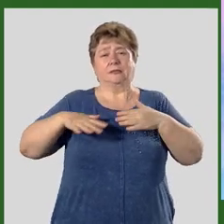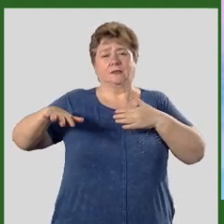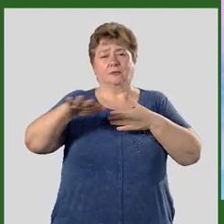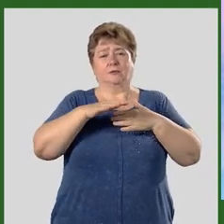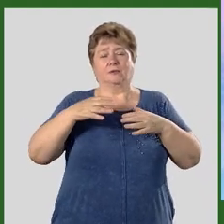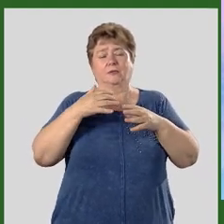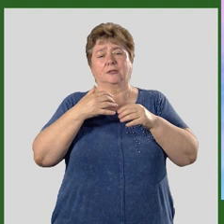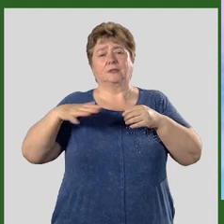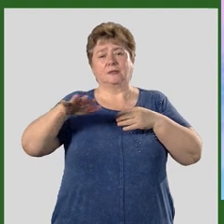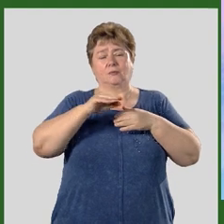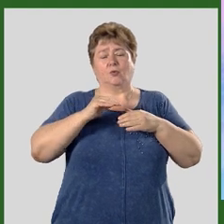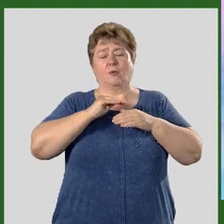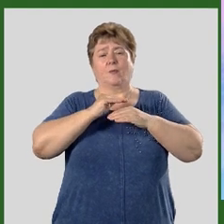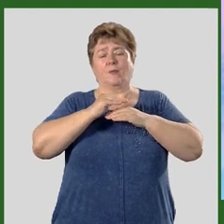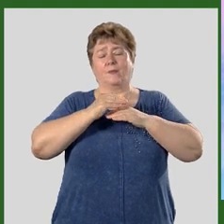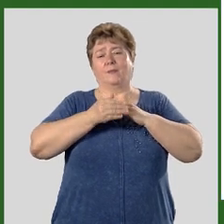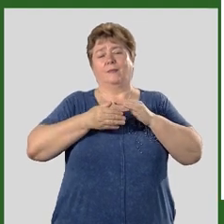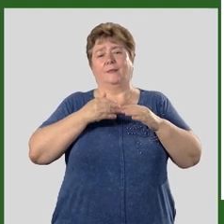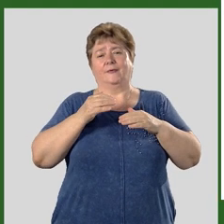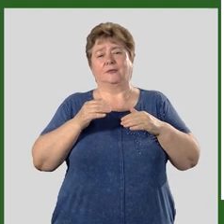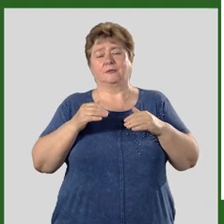территорий земной поверхности.